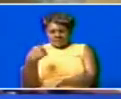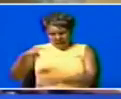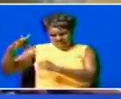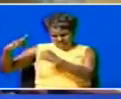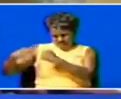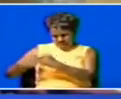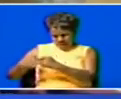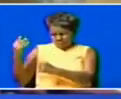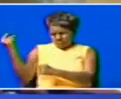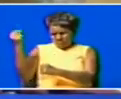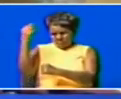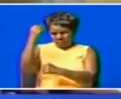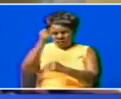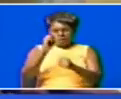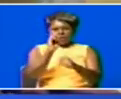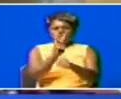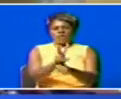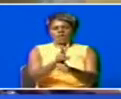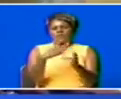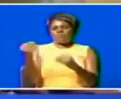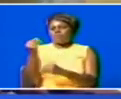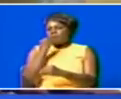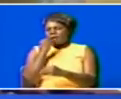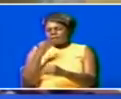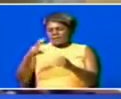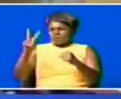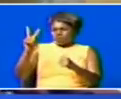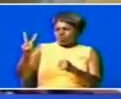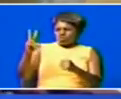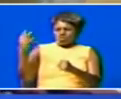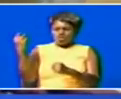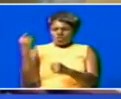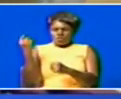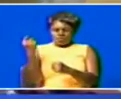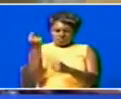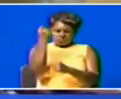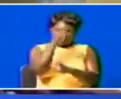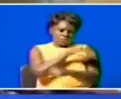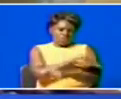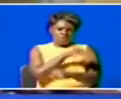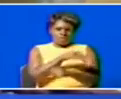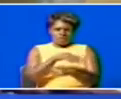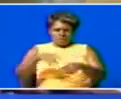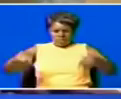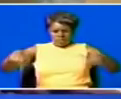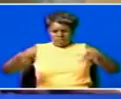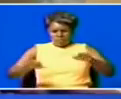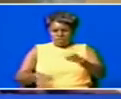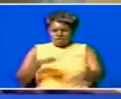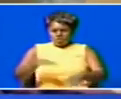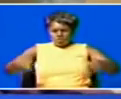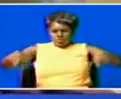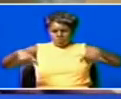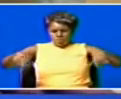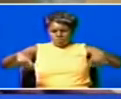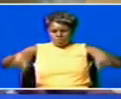2 mpaka saa 6. Natoka lunch. Ningia saa 8 mpaka saa 11. Miguu inalewalewa kuanzia asubuhi